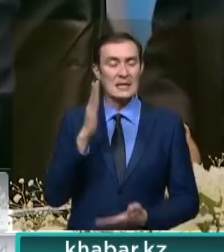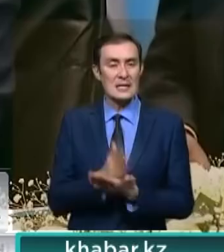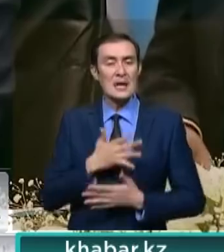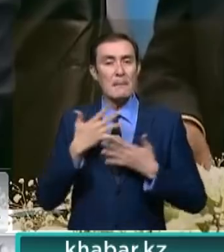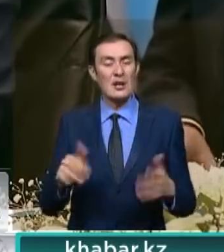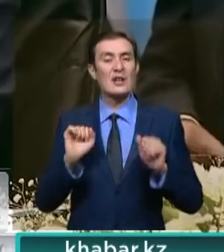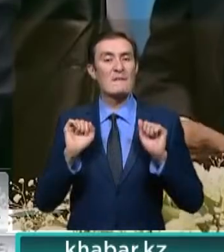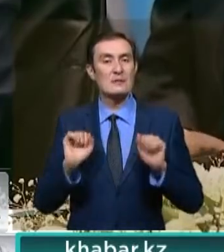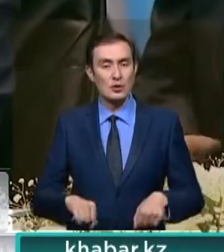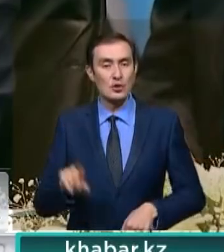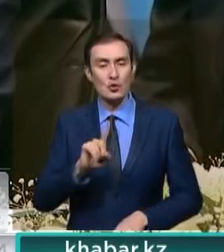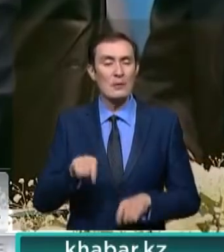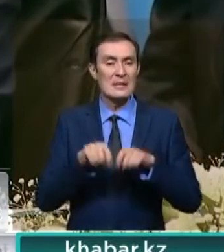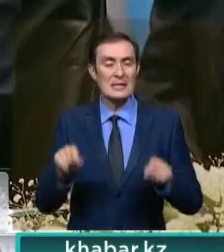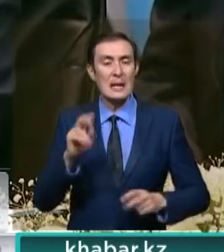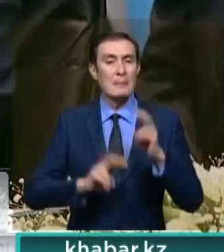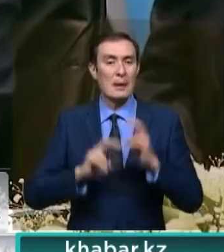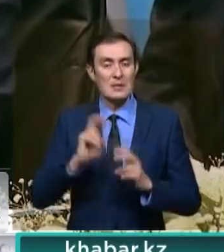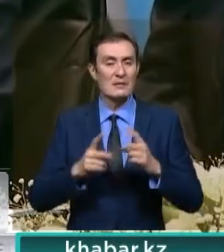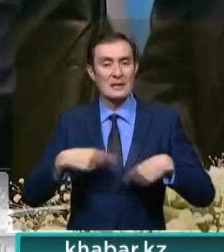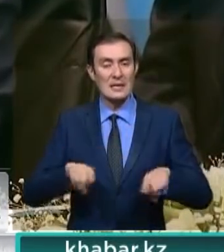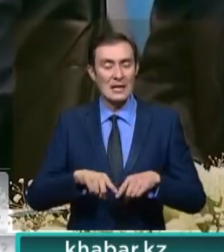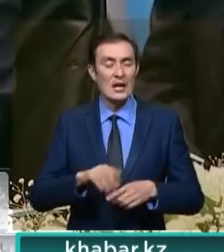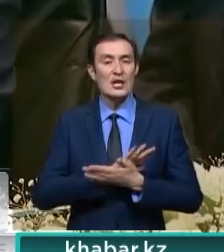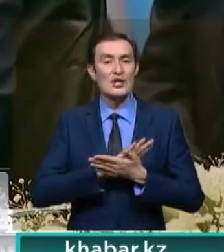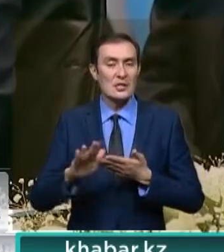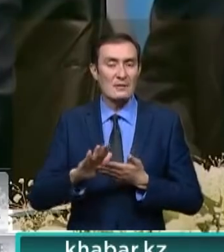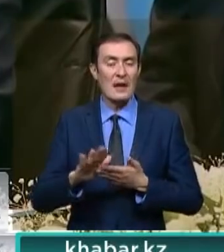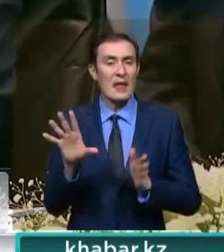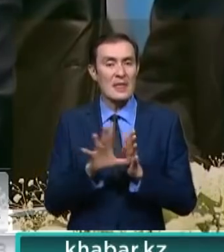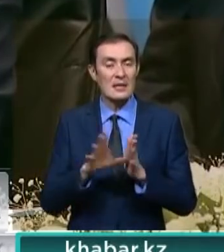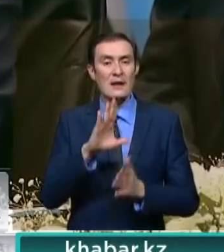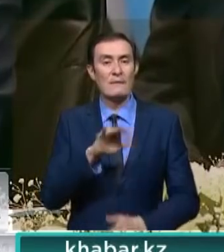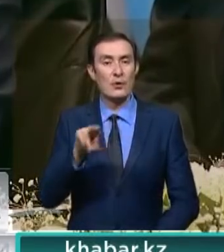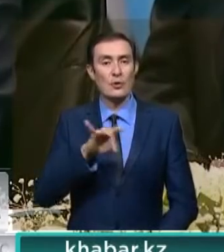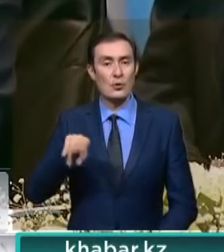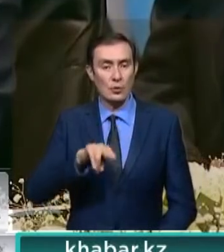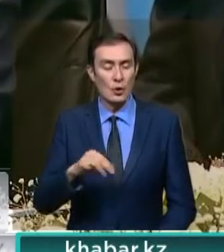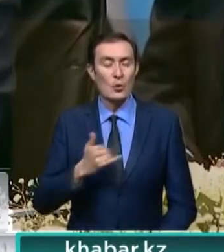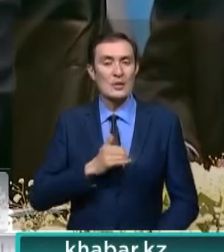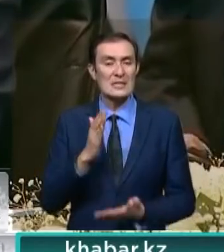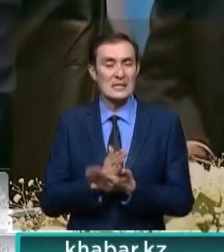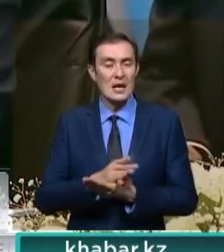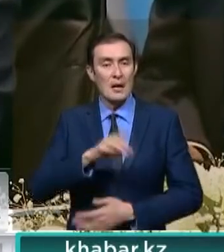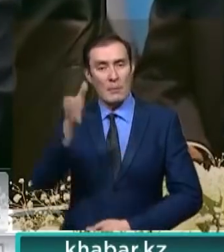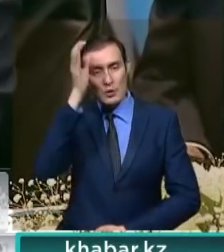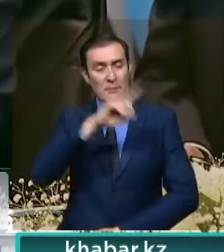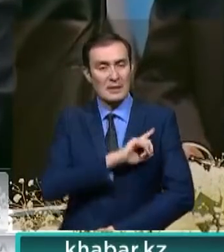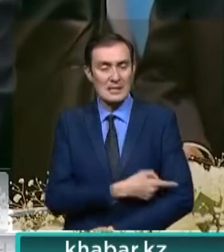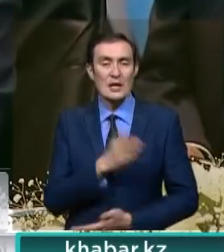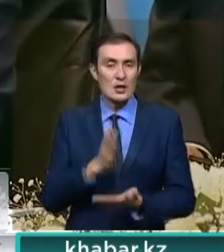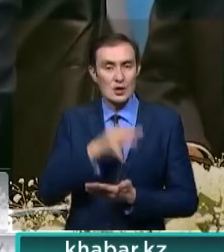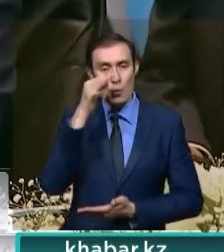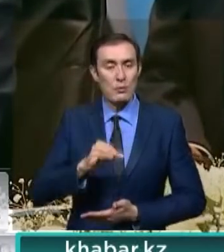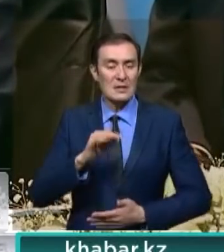большие возможности для создания промышленного кластера зеленого водорода. У страны достаточный научный потенциал, есть